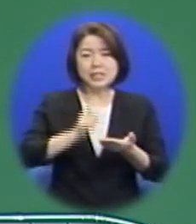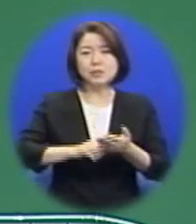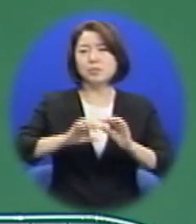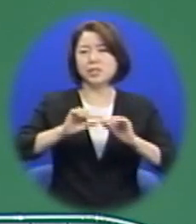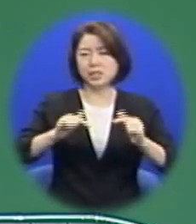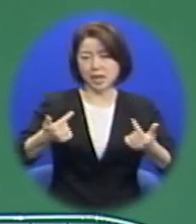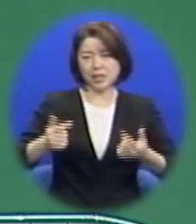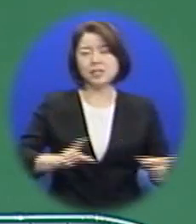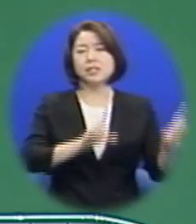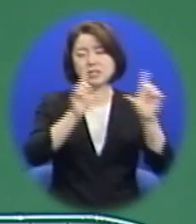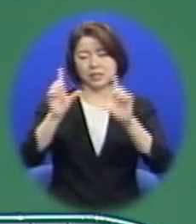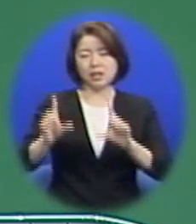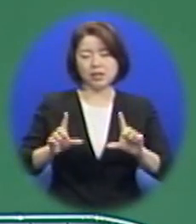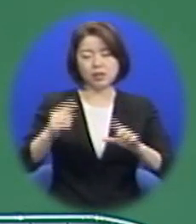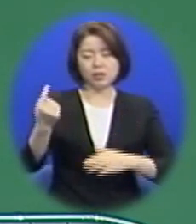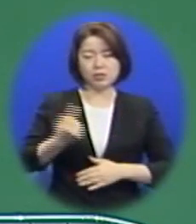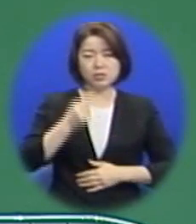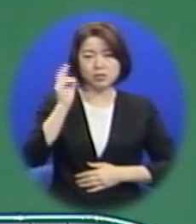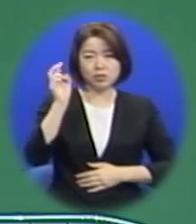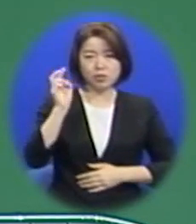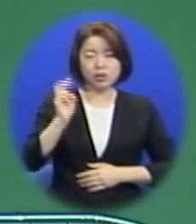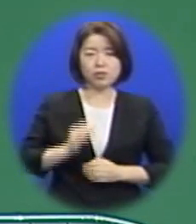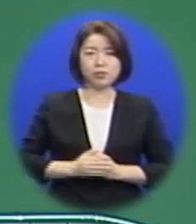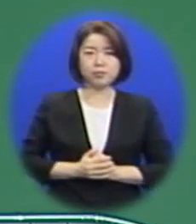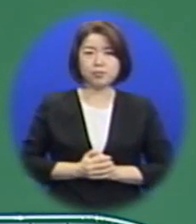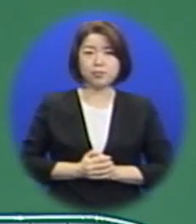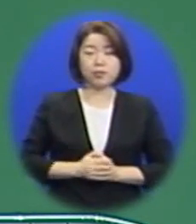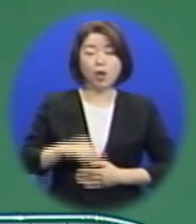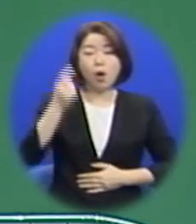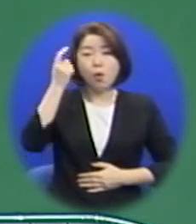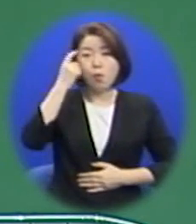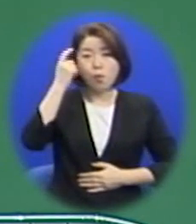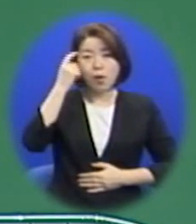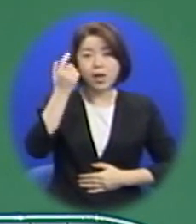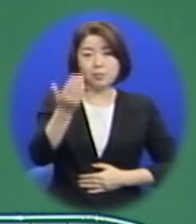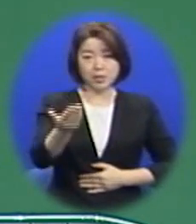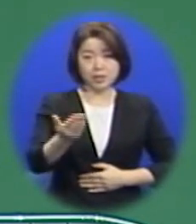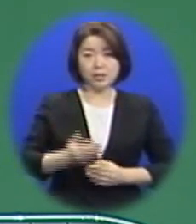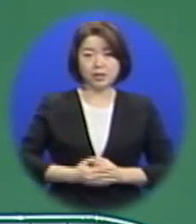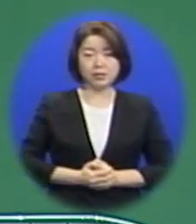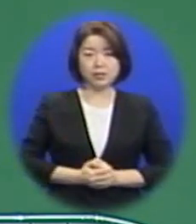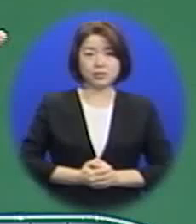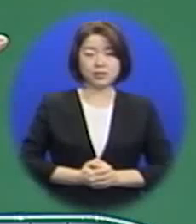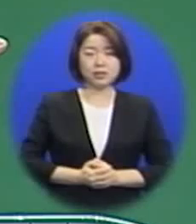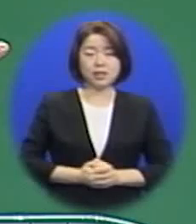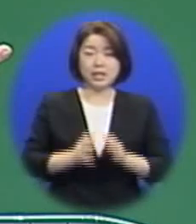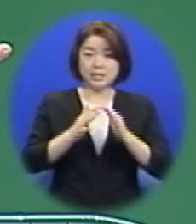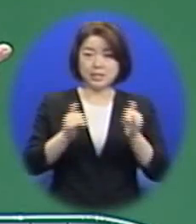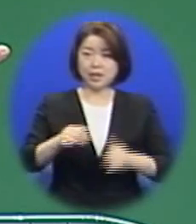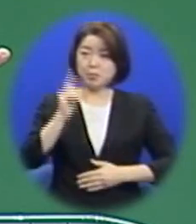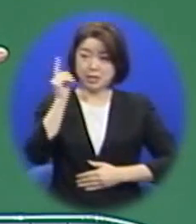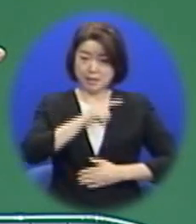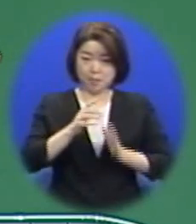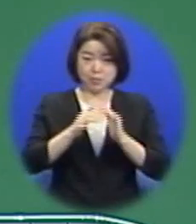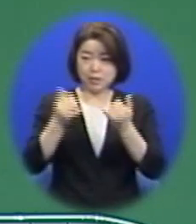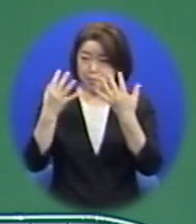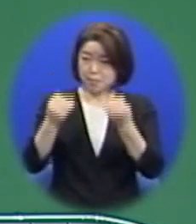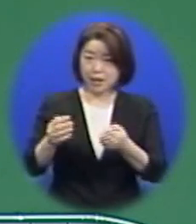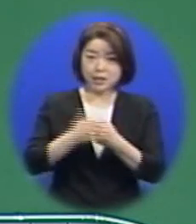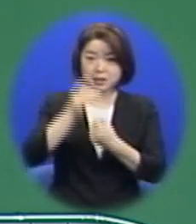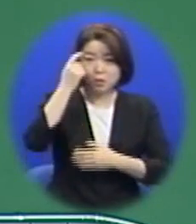사셨을 것입니다. 왜 그럴까요? 사람들이 나쁜 사람들이 많아서